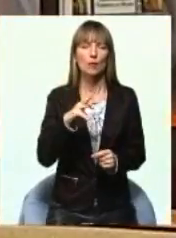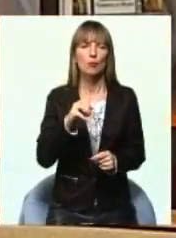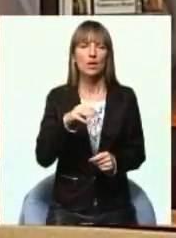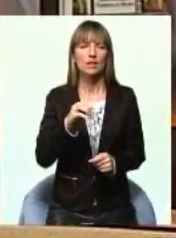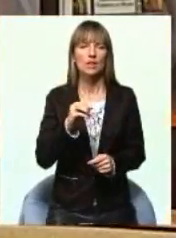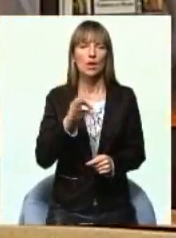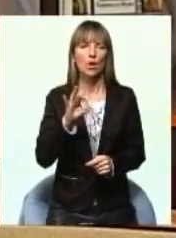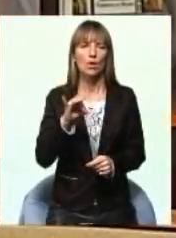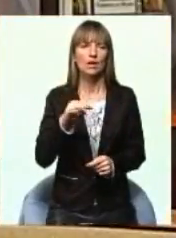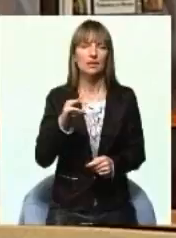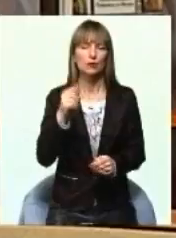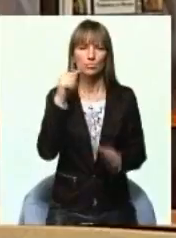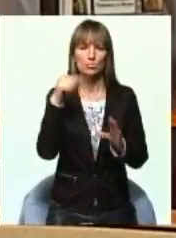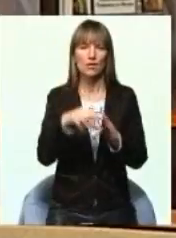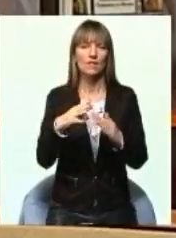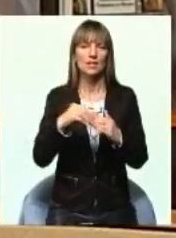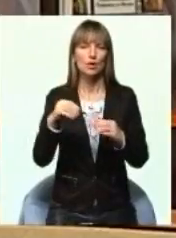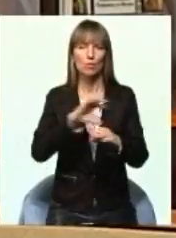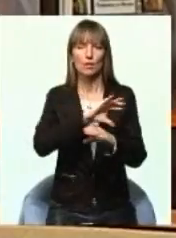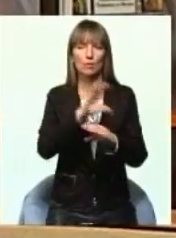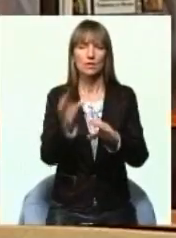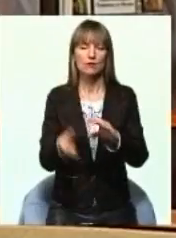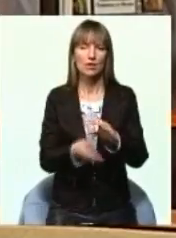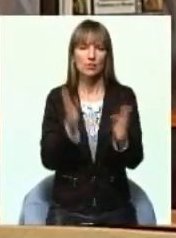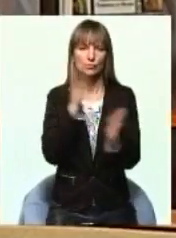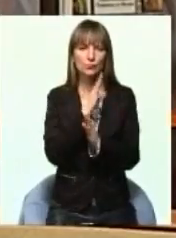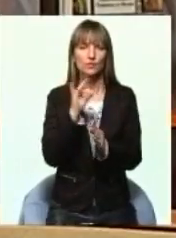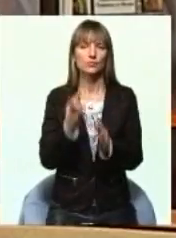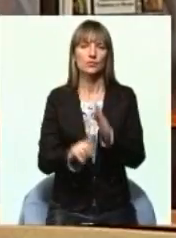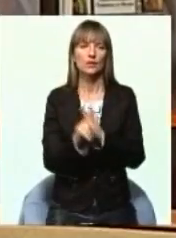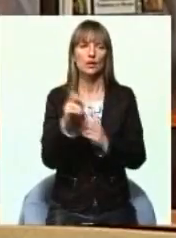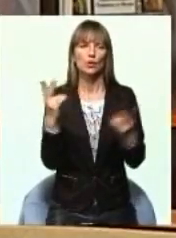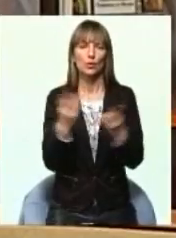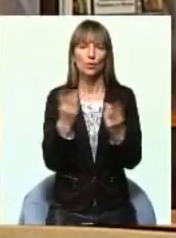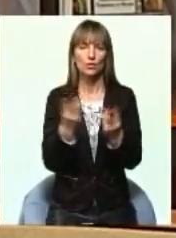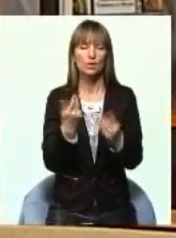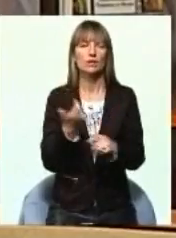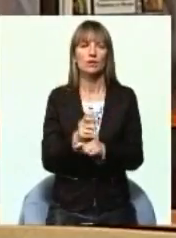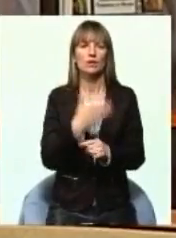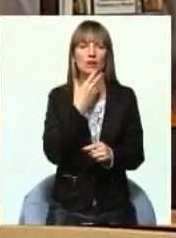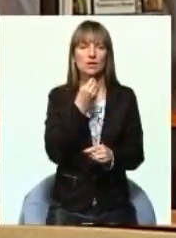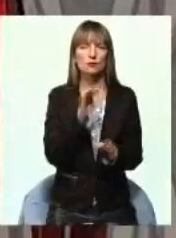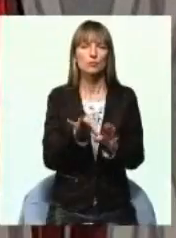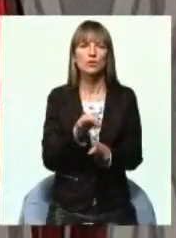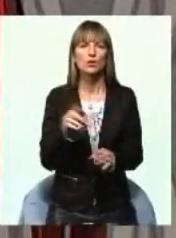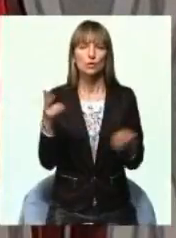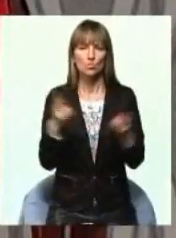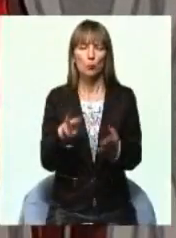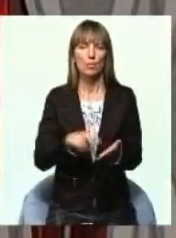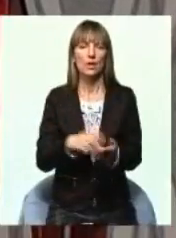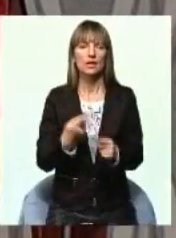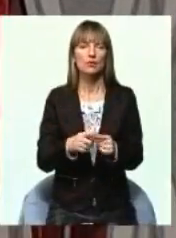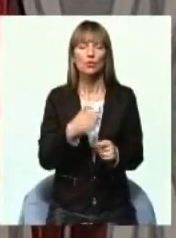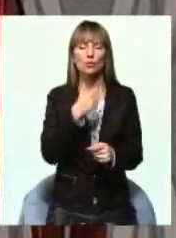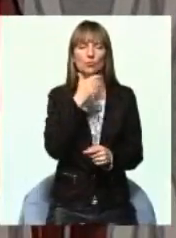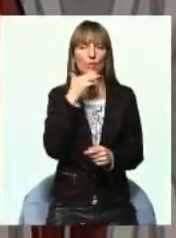метеорити уходять у земну атмосферу, починають горіти, це дуже гарно. А чи варто боятися цього явища? Бо